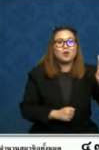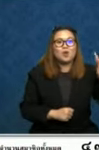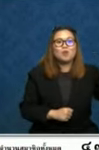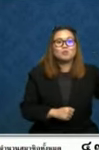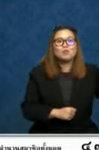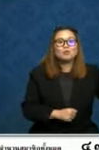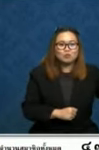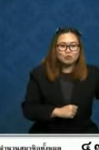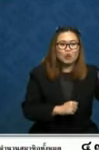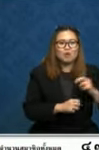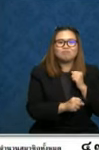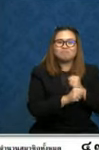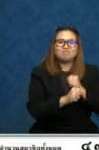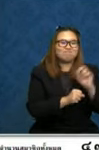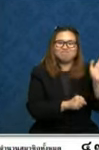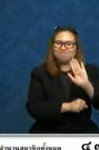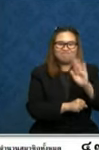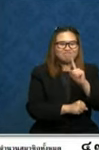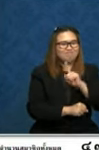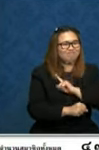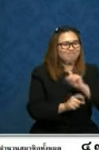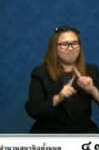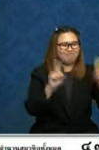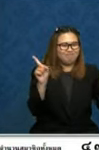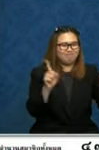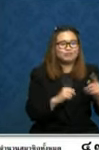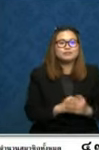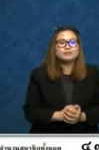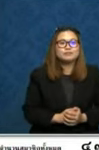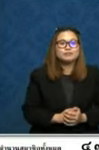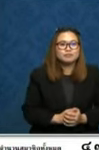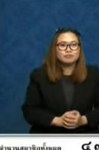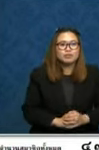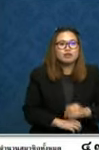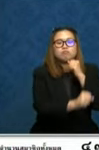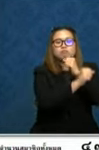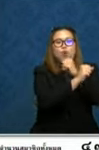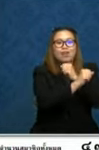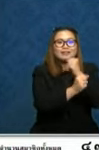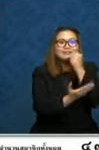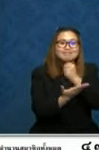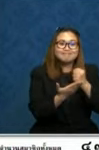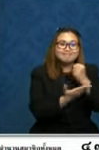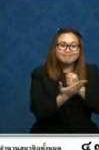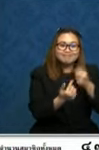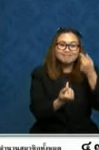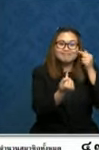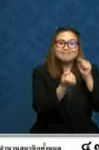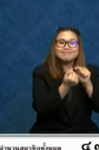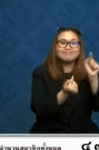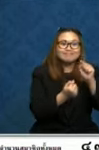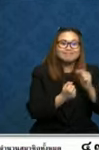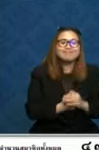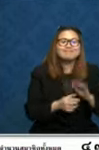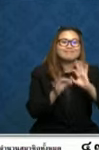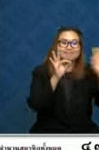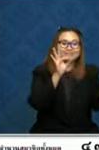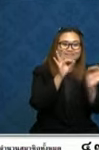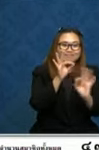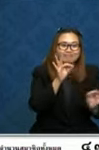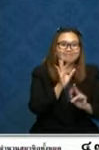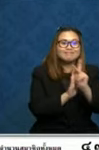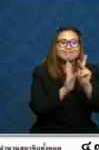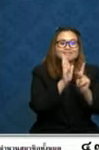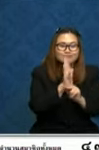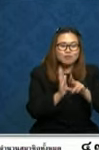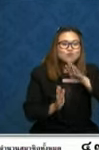รจะทำหน้าที่นี้ค่ะหรืออีกประเด็นในส่วนโครงการป้องกันและแก้ไขปัญหายาเสพติดซึ่งวัตถุประสงค์ดังกล่าวตามร่างงบประมาณเพื่อเสริมสร้างความเข้ม